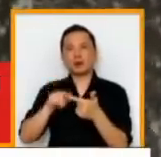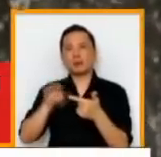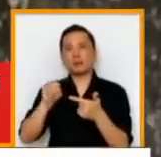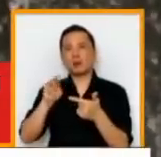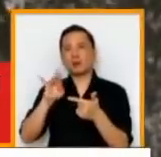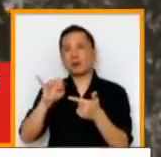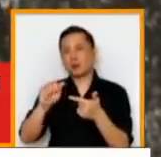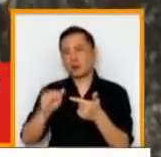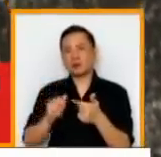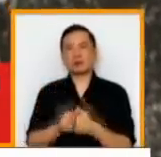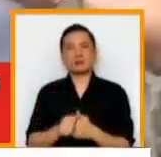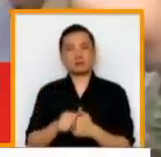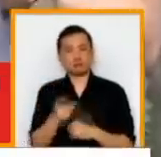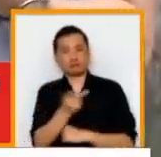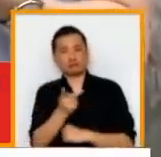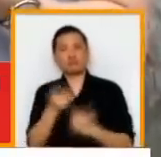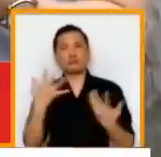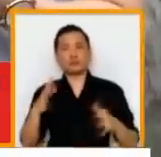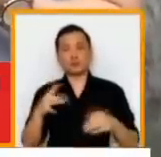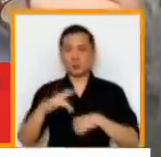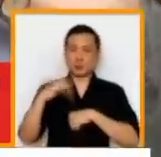ay nagtungo na sila rito.